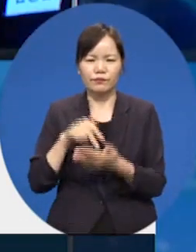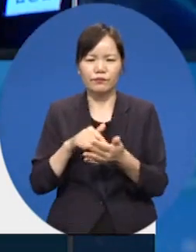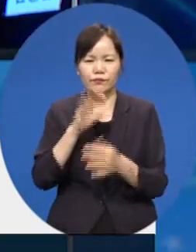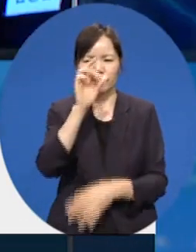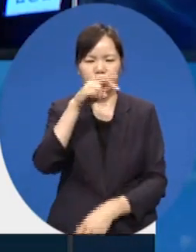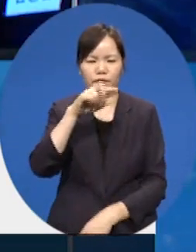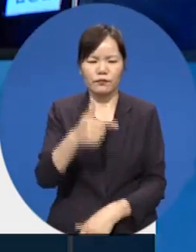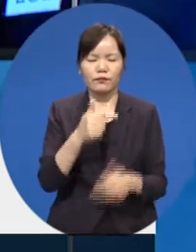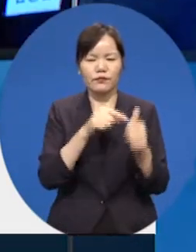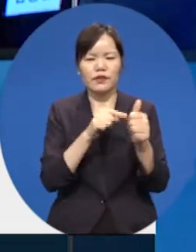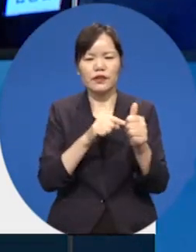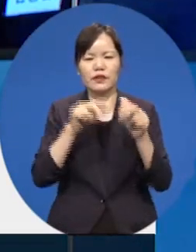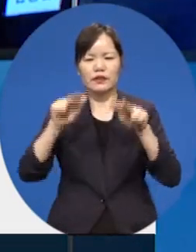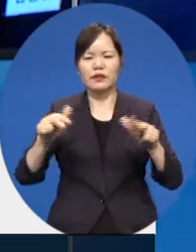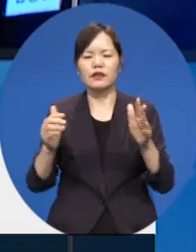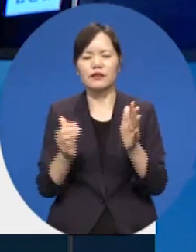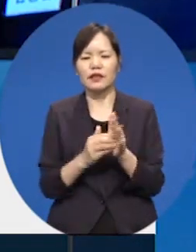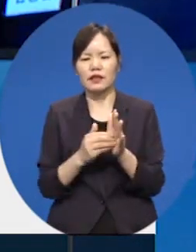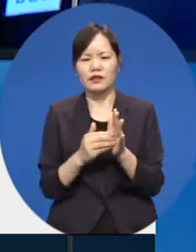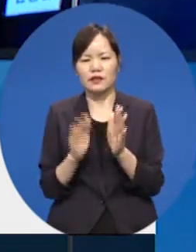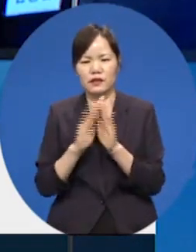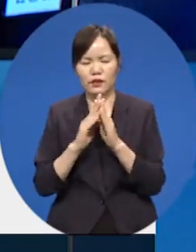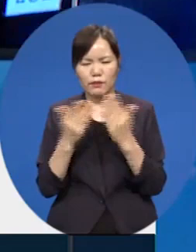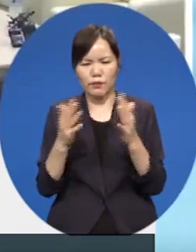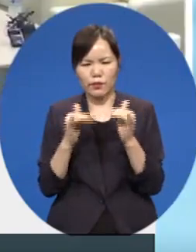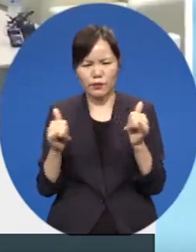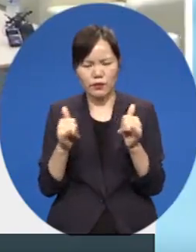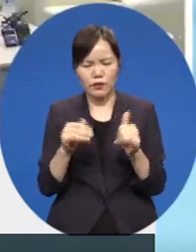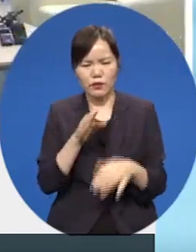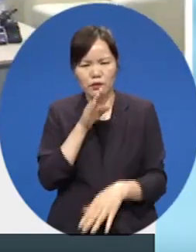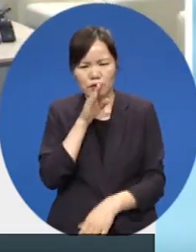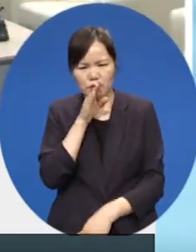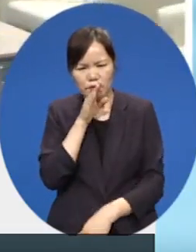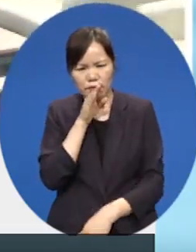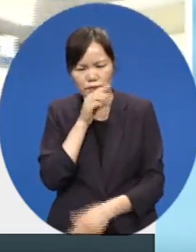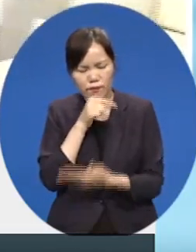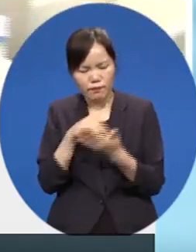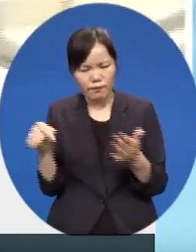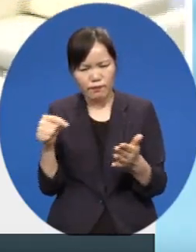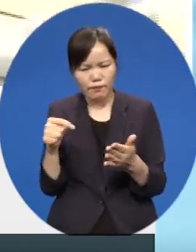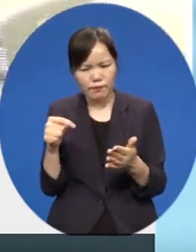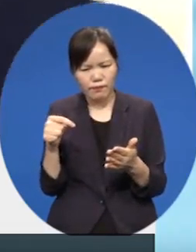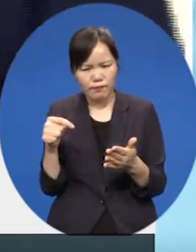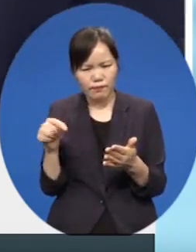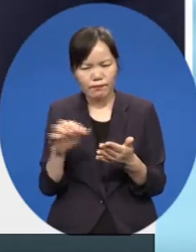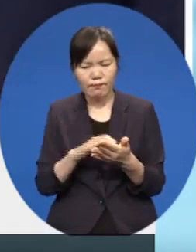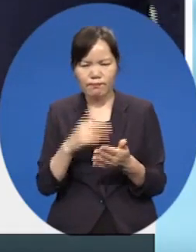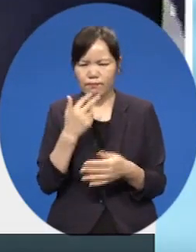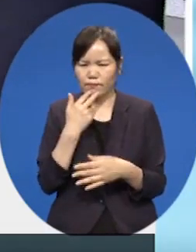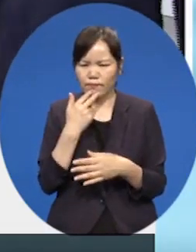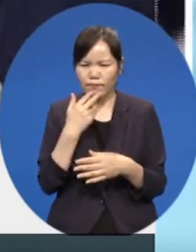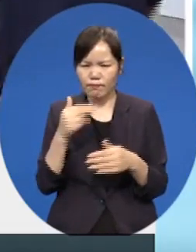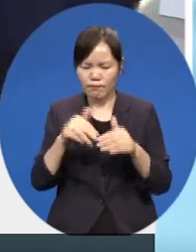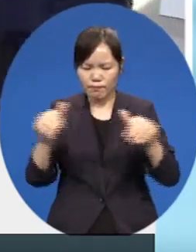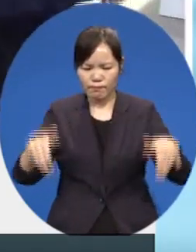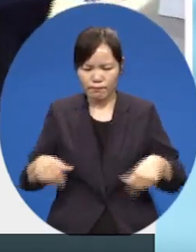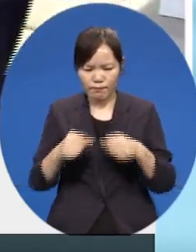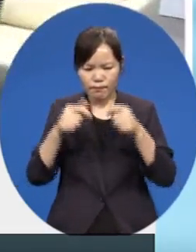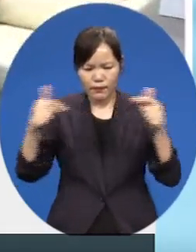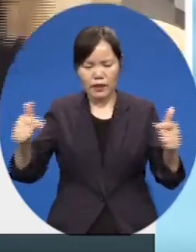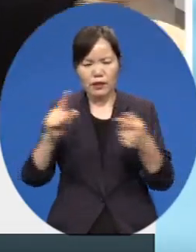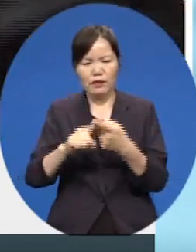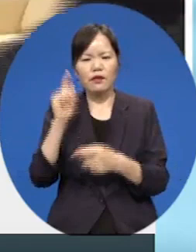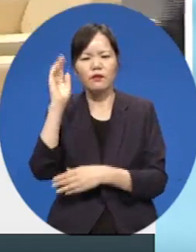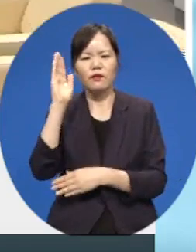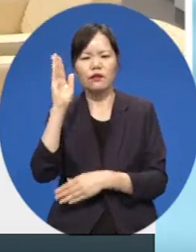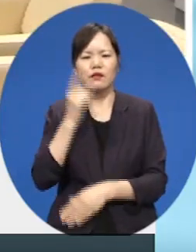총장이 이제까지는 본인이 뭐 유불리를 따지지 않고 중도 확장성을 얘기를 했단